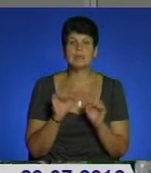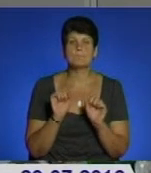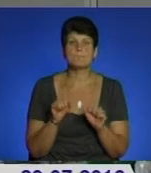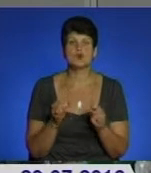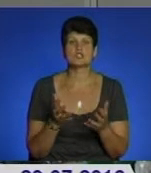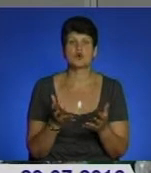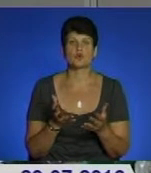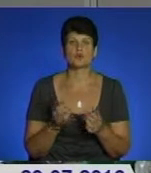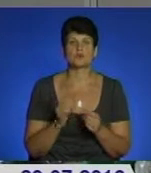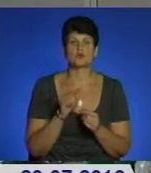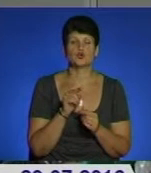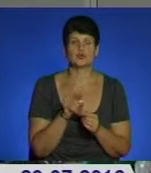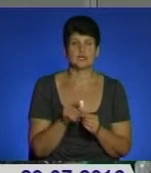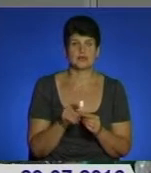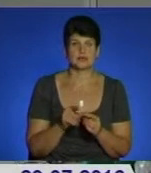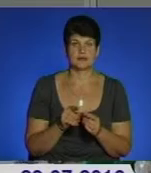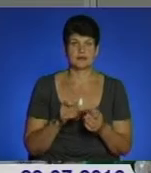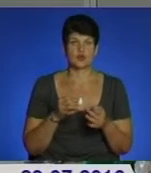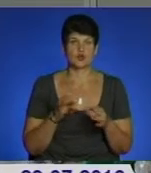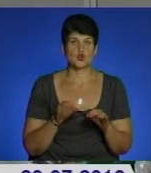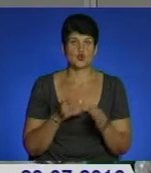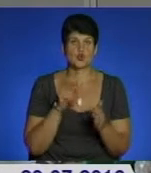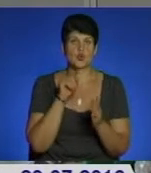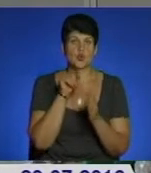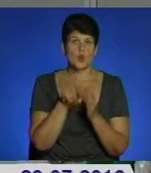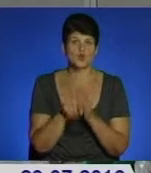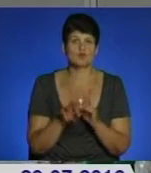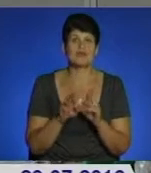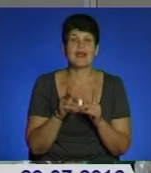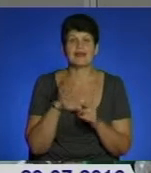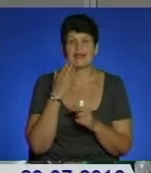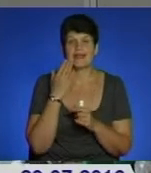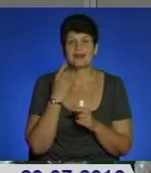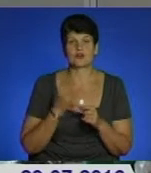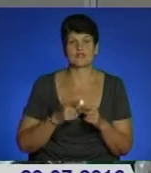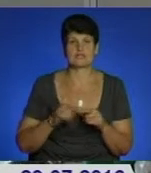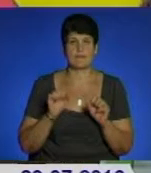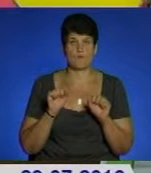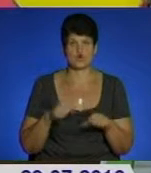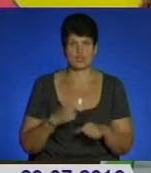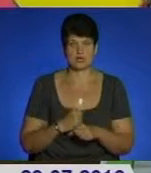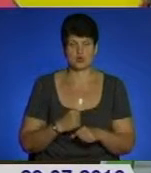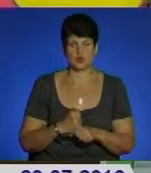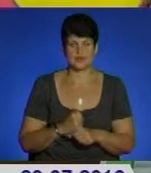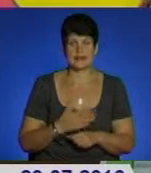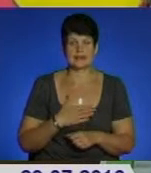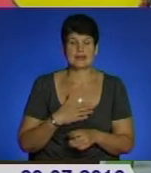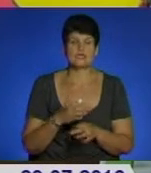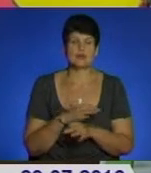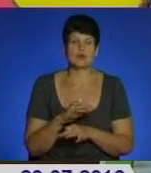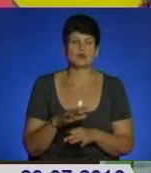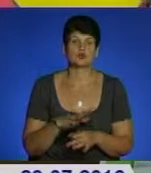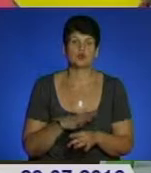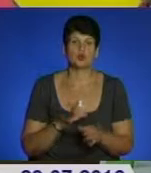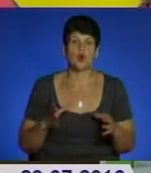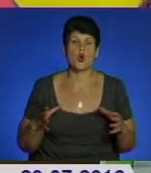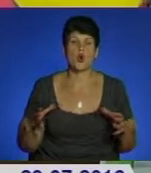отримати до них доступ. І наскільки легко це можна зробити. Нашим проєктом було